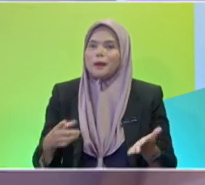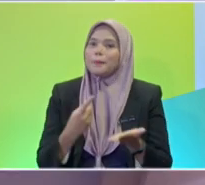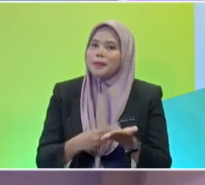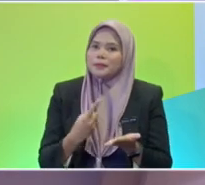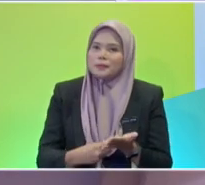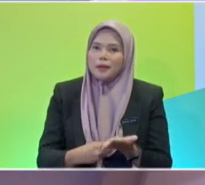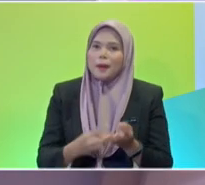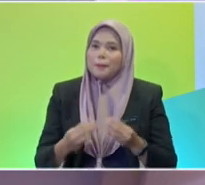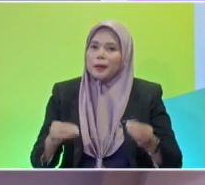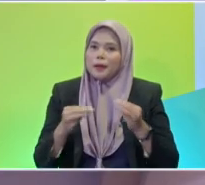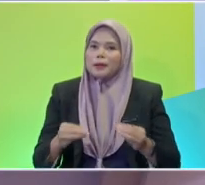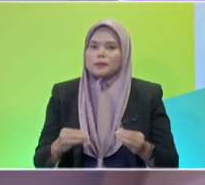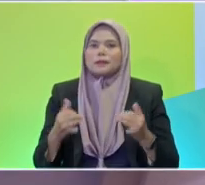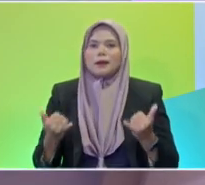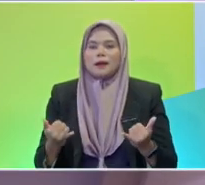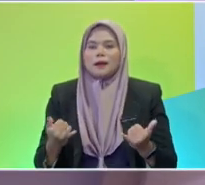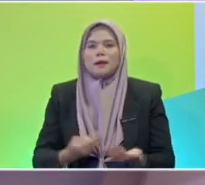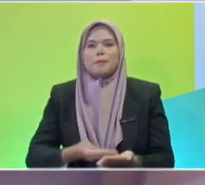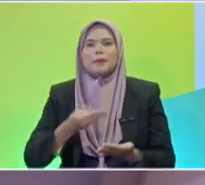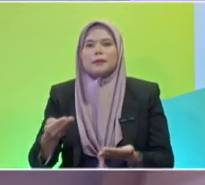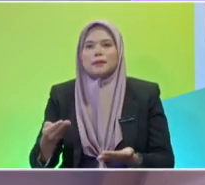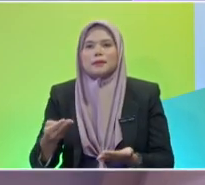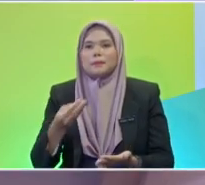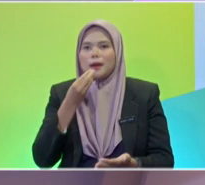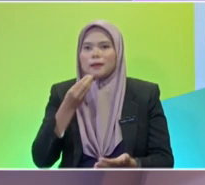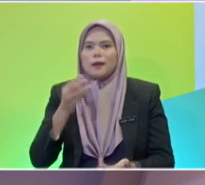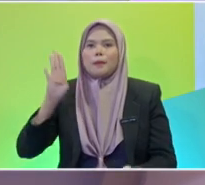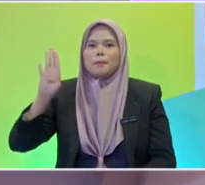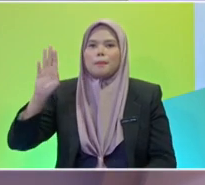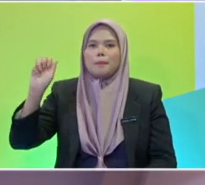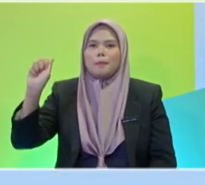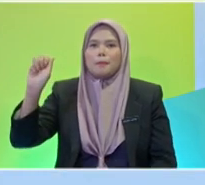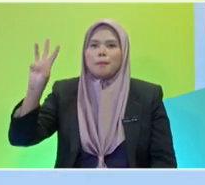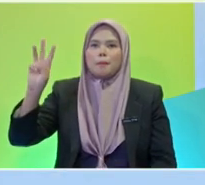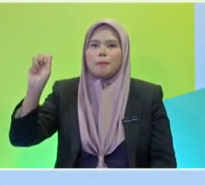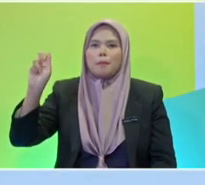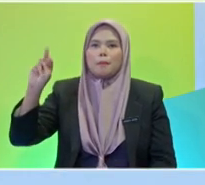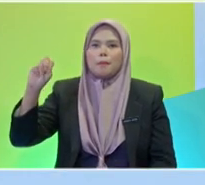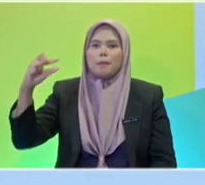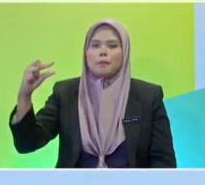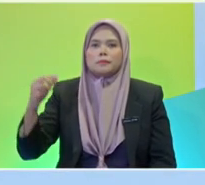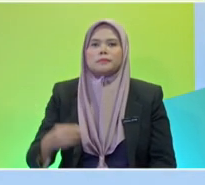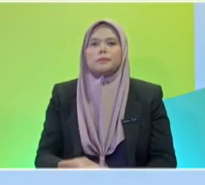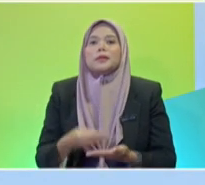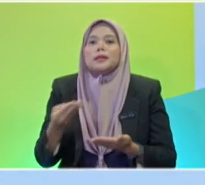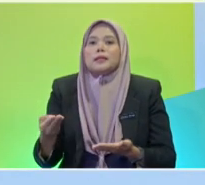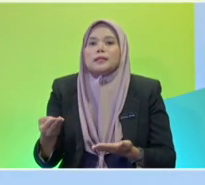baik nak beli bawang array siapa baik beli barang secara apa secara